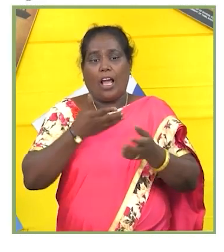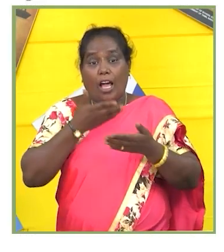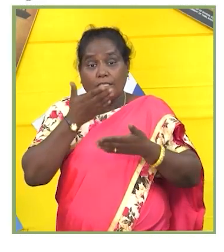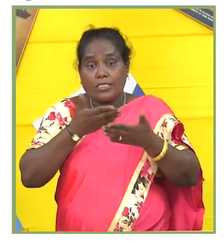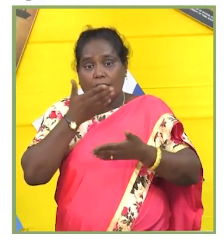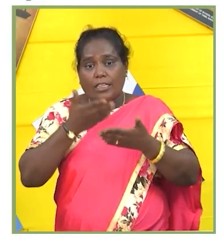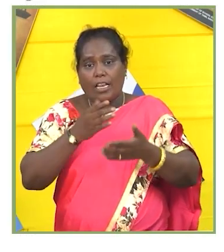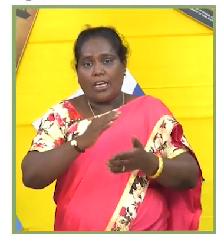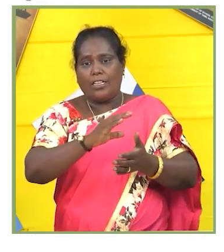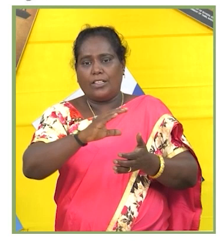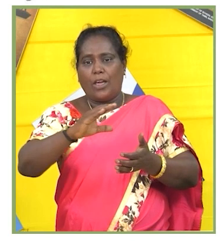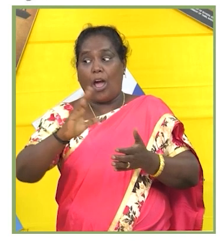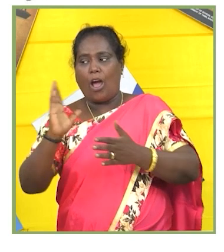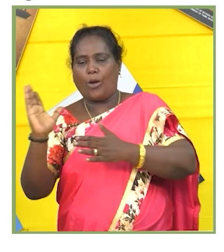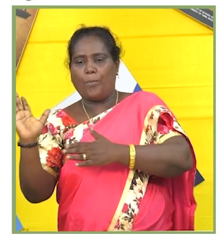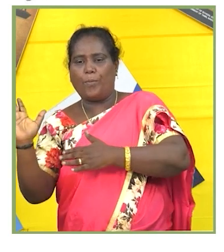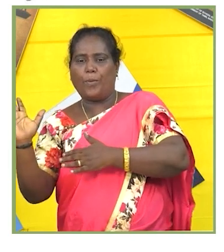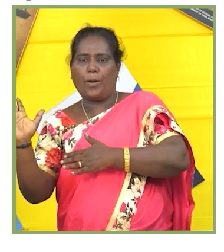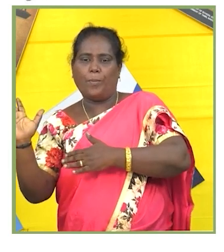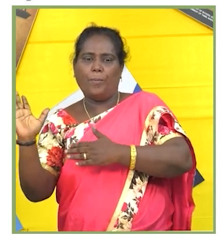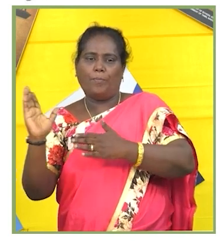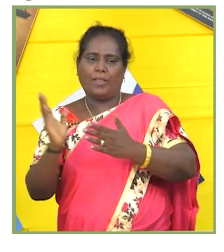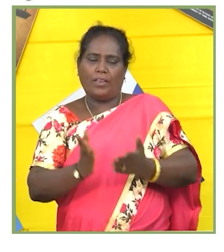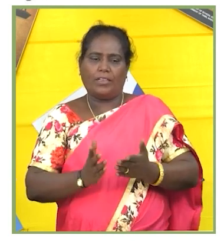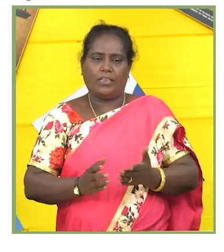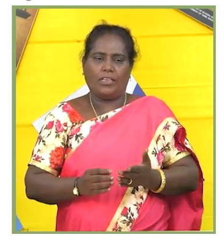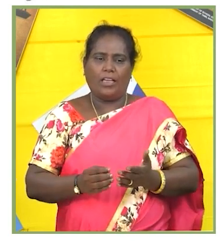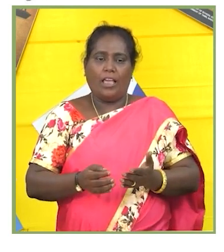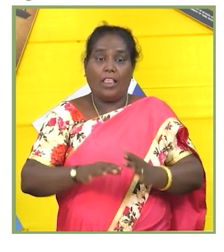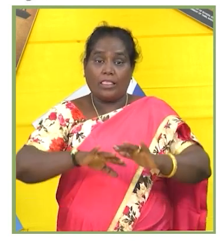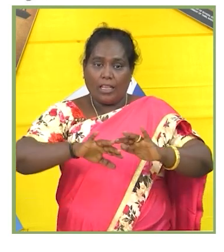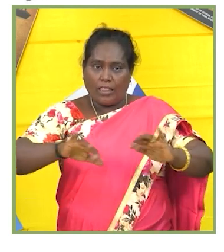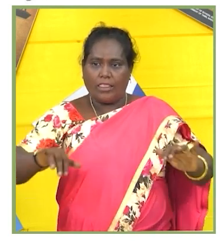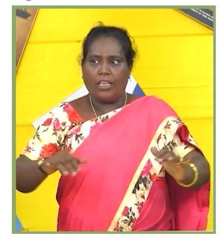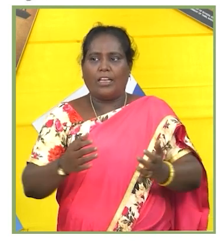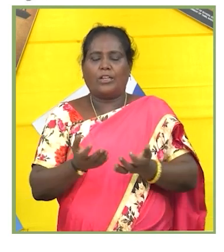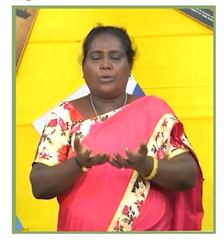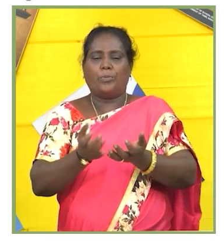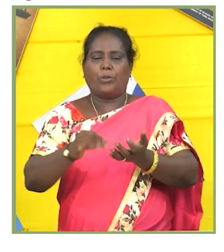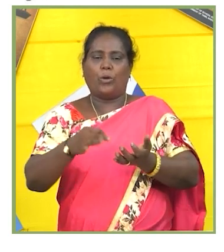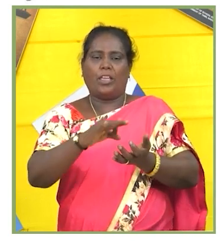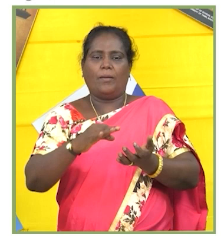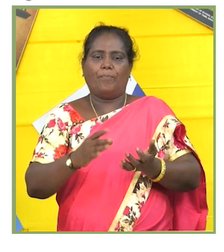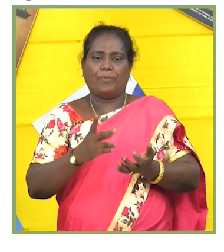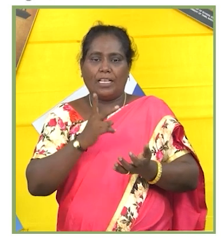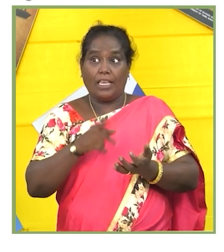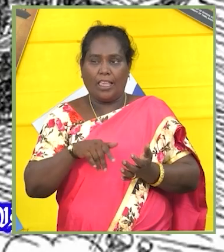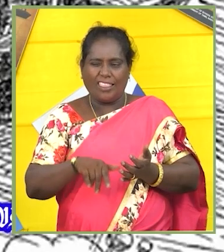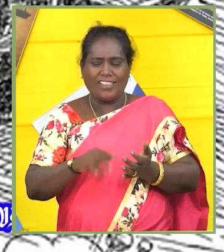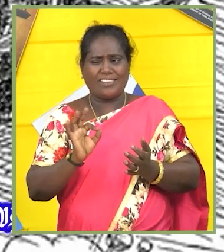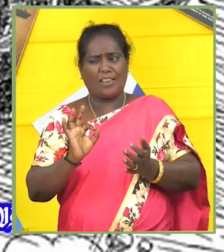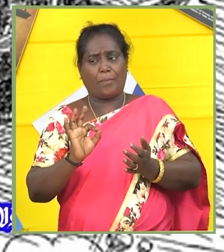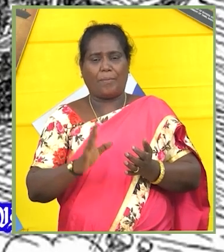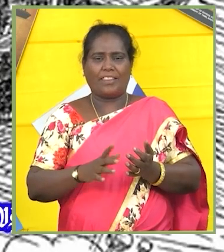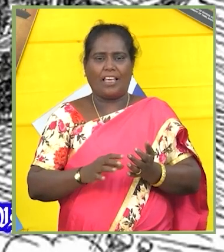ஓங்கு பரிபாடல், கற்றறிந்தார் ஏத்தும் களியொடு, அகம் புறம் என்ற இத்திரத்த எட்டு தொகை.